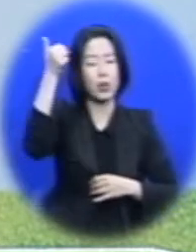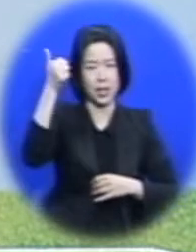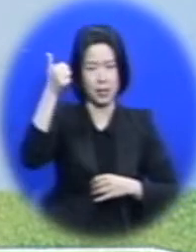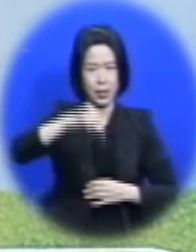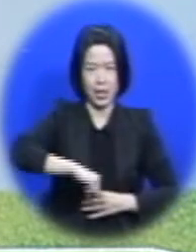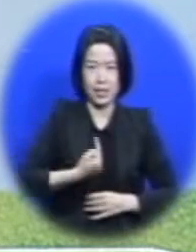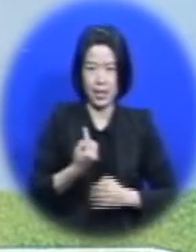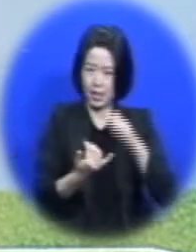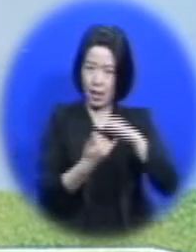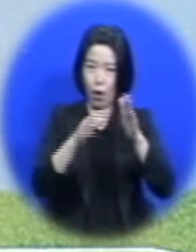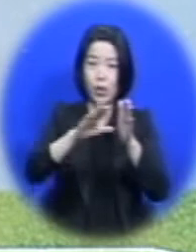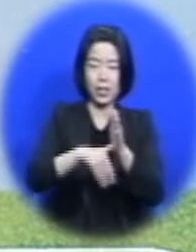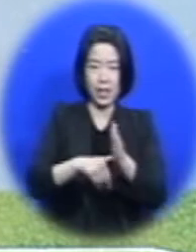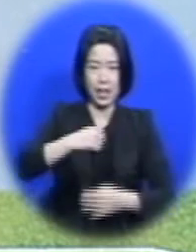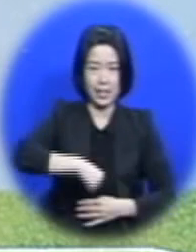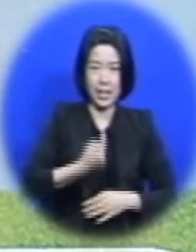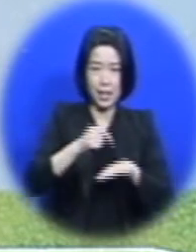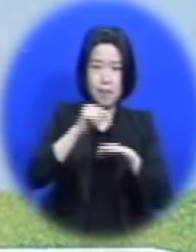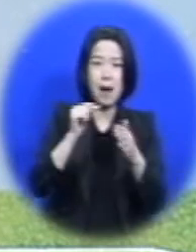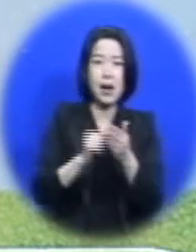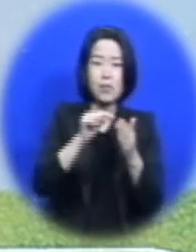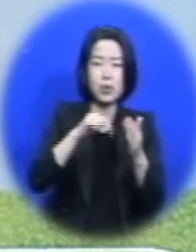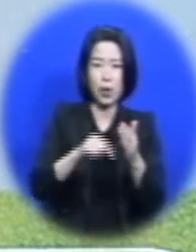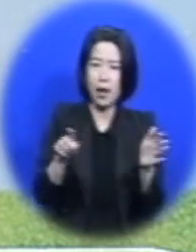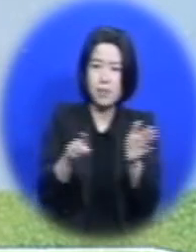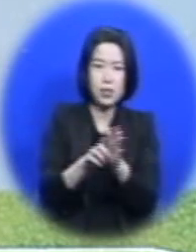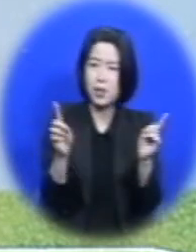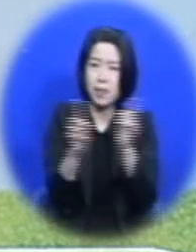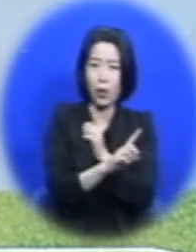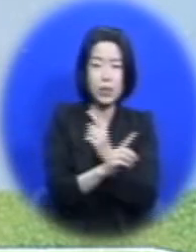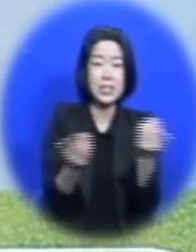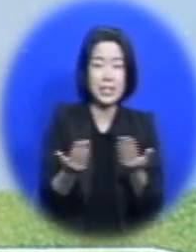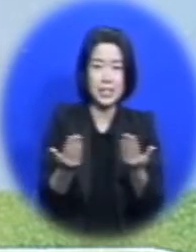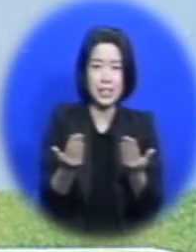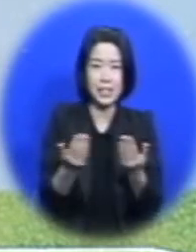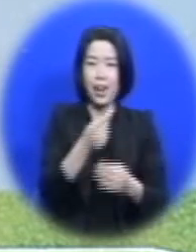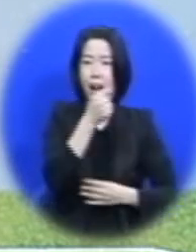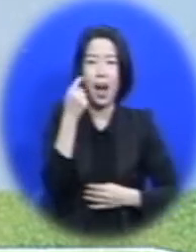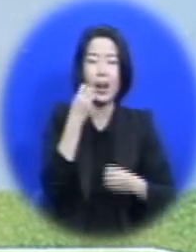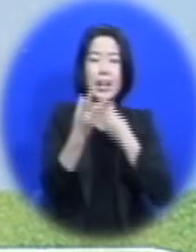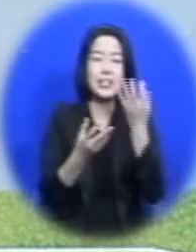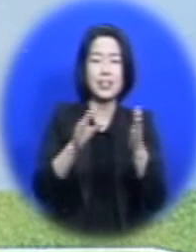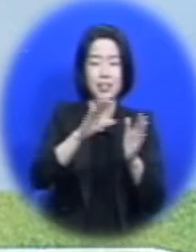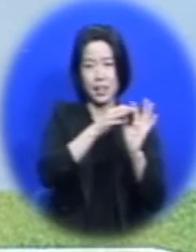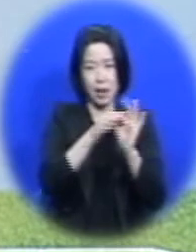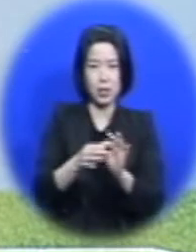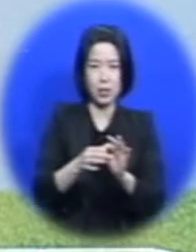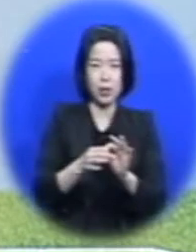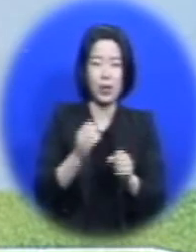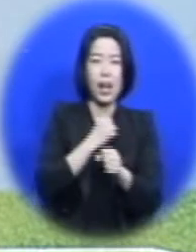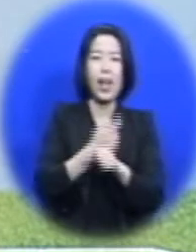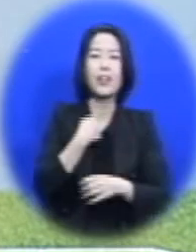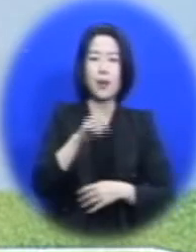그 때 자기의 마음에 믿음이 바꿔 진 사건을 간증 하면서 어 그가 했던